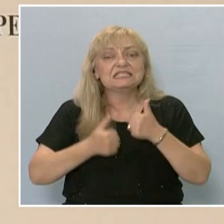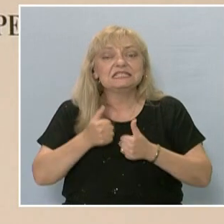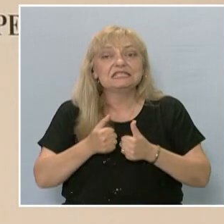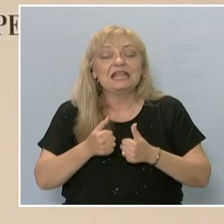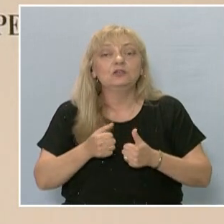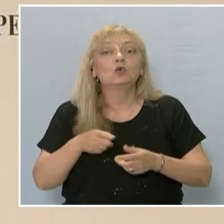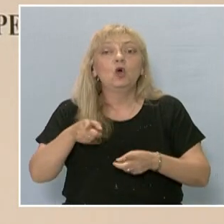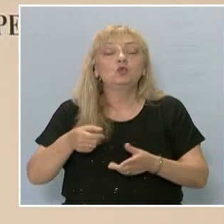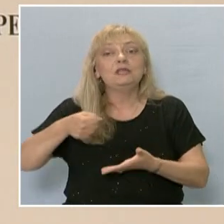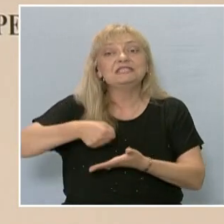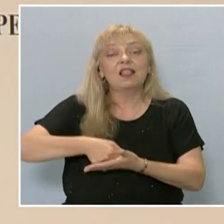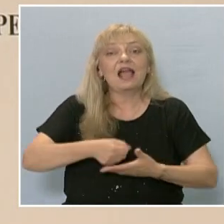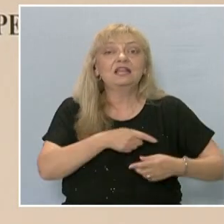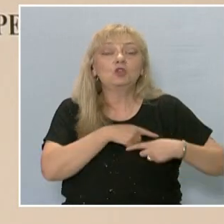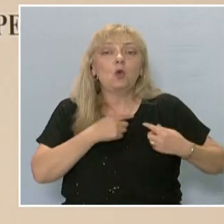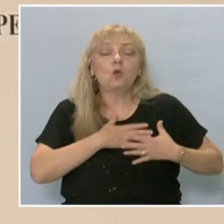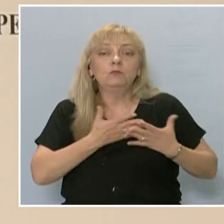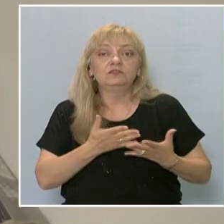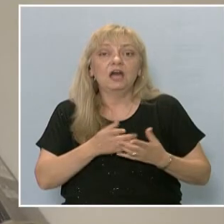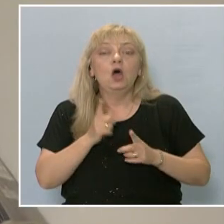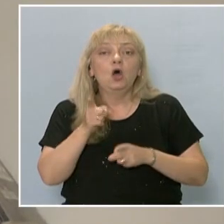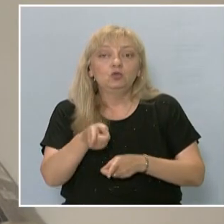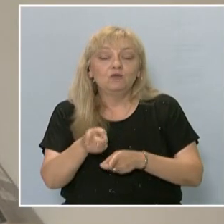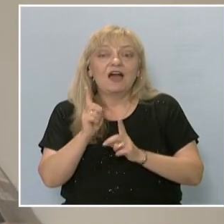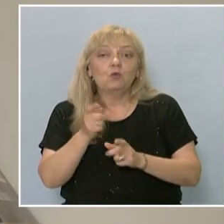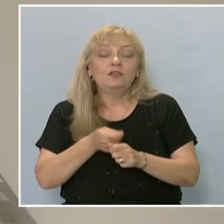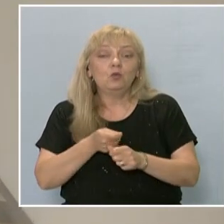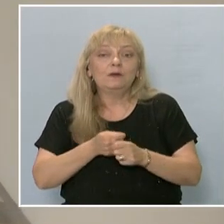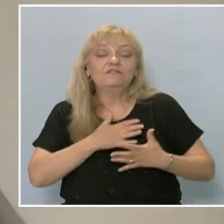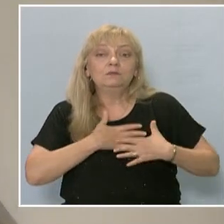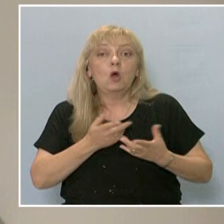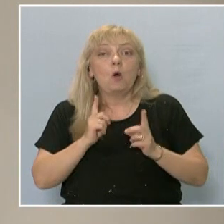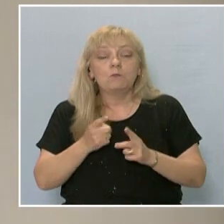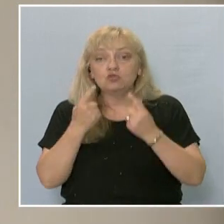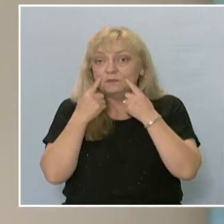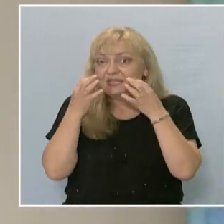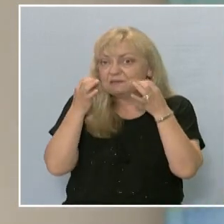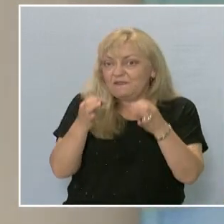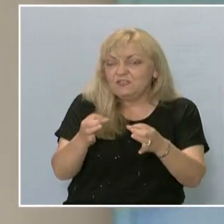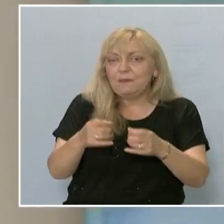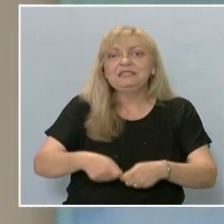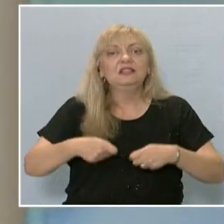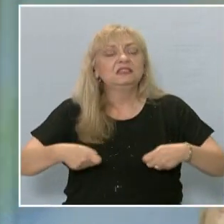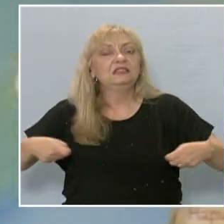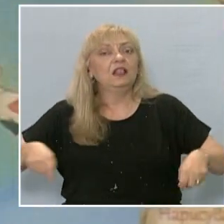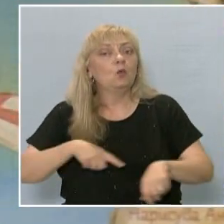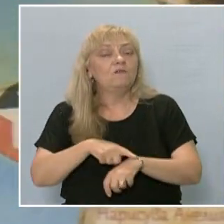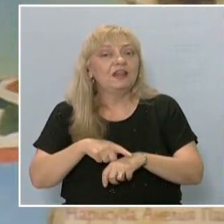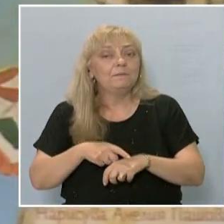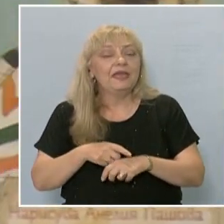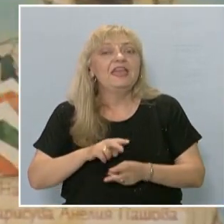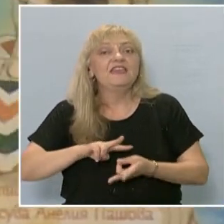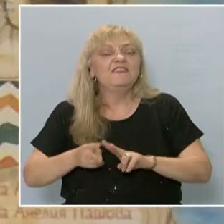обяснение че когато правим това което обичаме можем да останем концентрирани дълго време а след това вместо уморени да се чувстваме